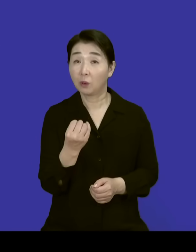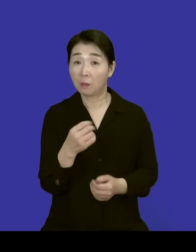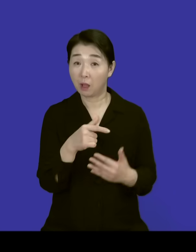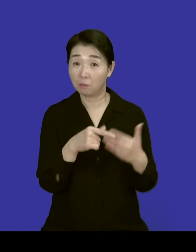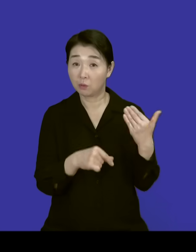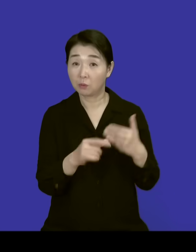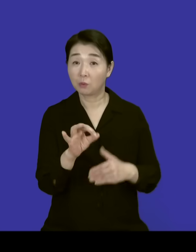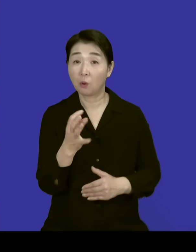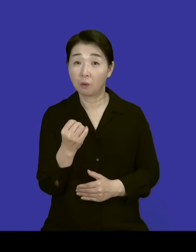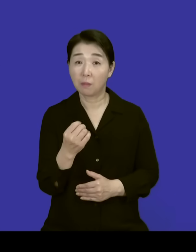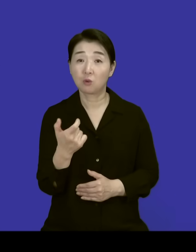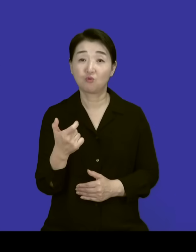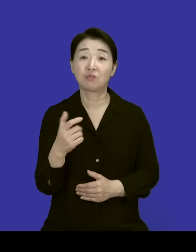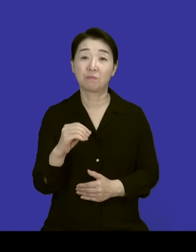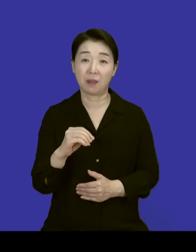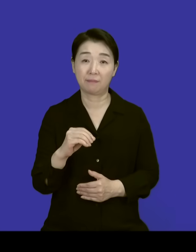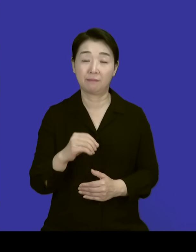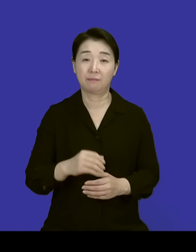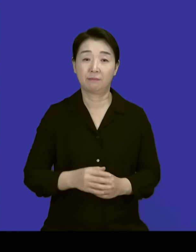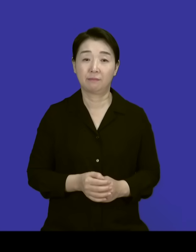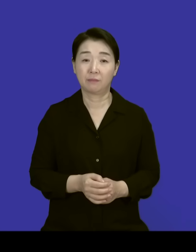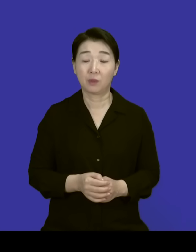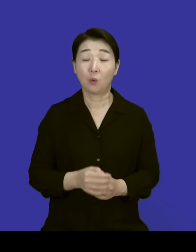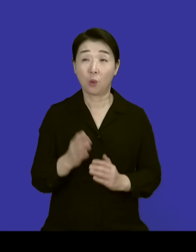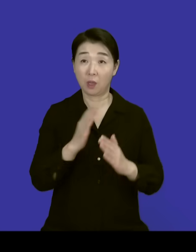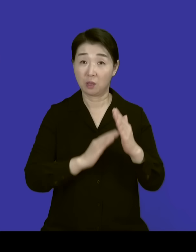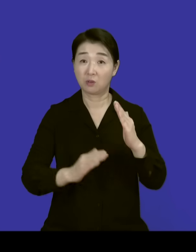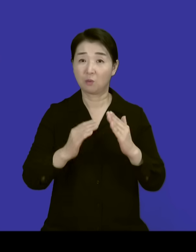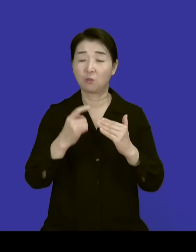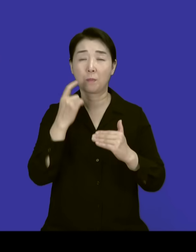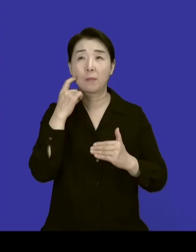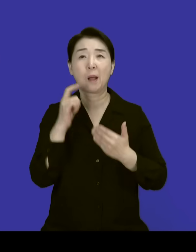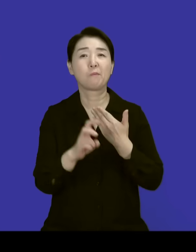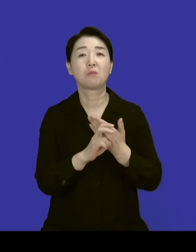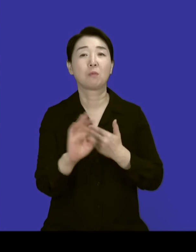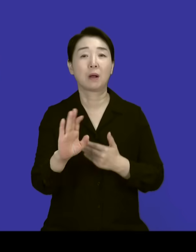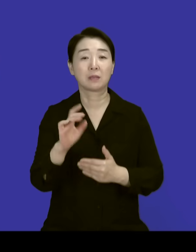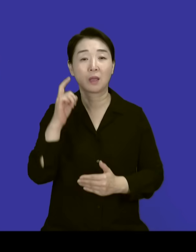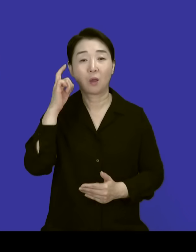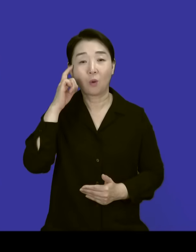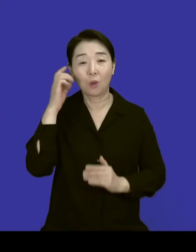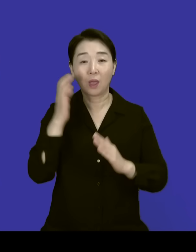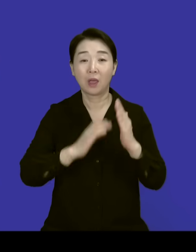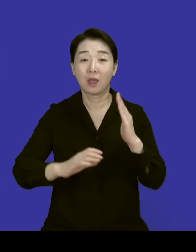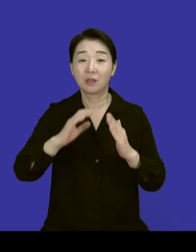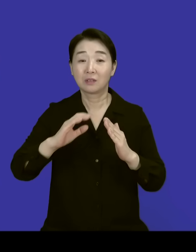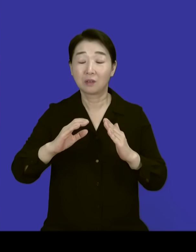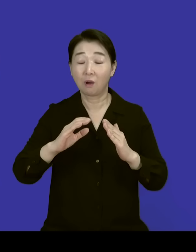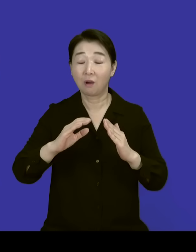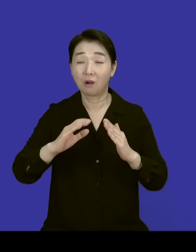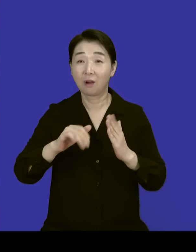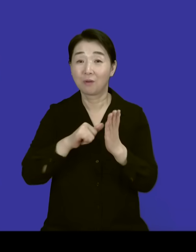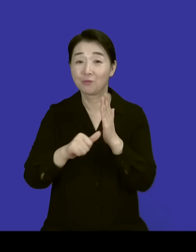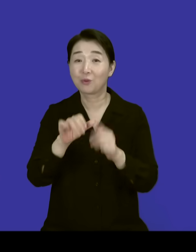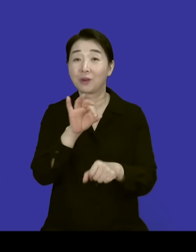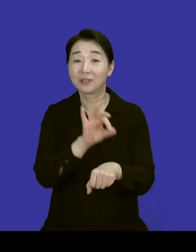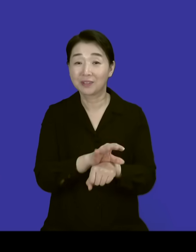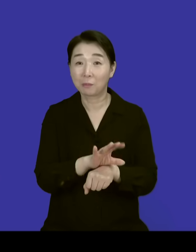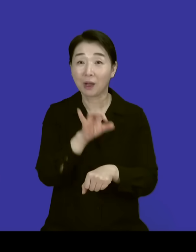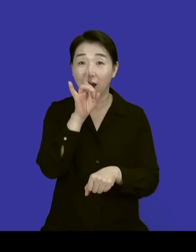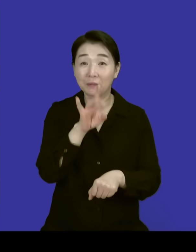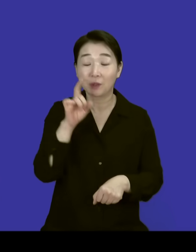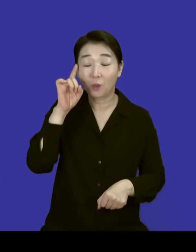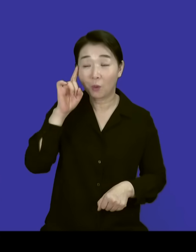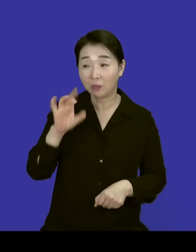당시에 꽤 비쌌어요. 60만 원 정도 했던 것 같아요. 네. 정품이니까. 그렇죠, 그렇죠. 사실은 정품 사면 안 되는데 그 돈이 아니 정품을 사야 되죠. 그때는